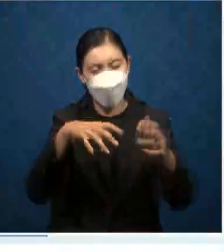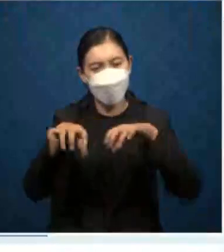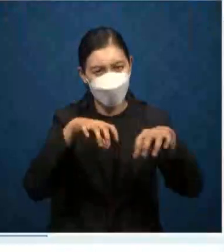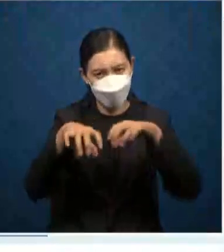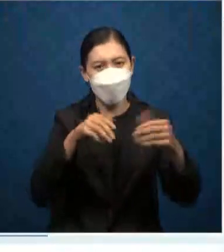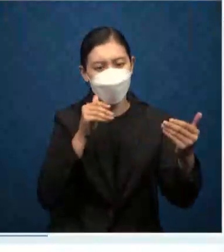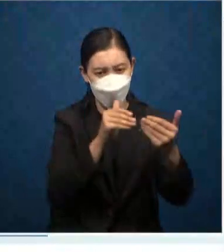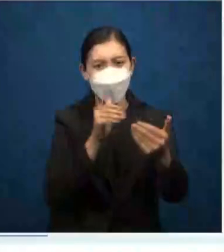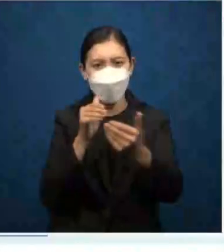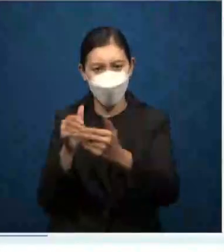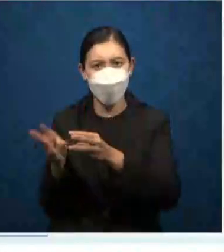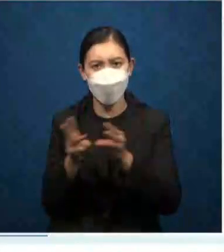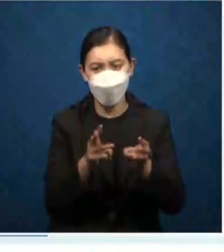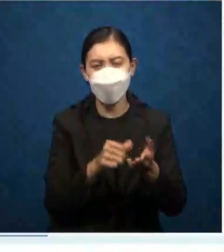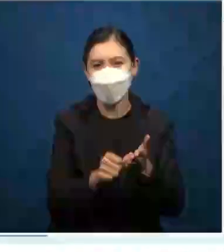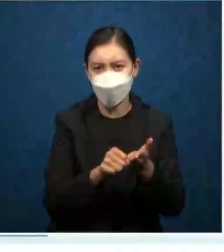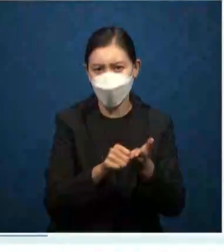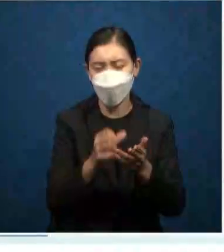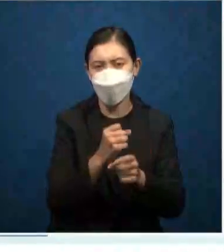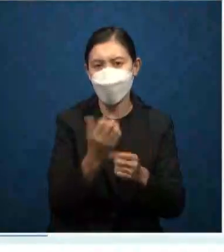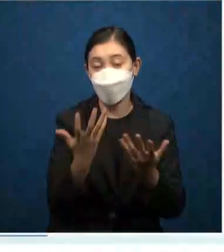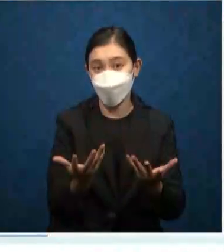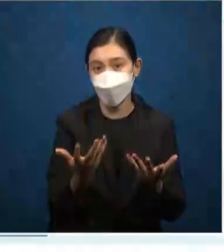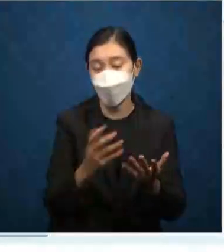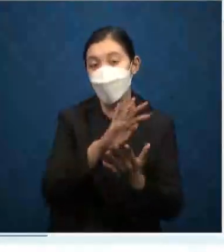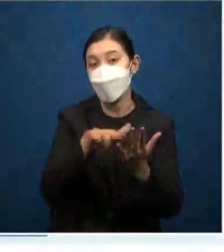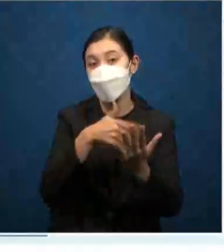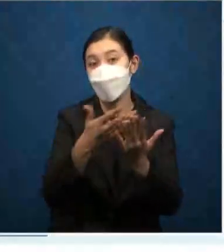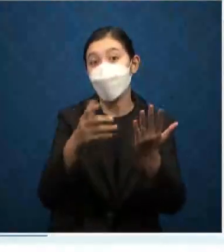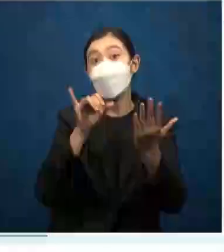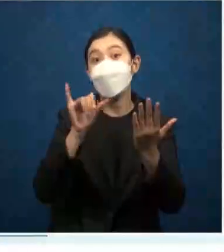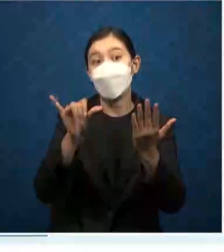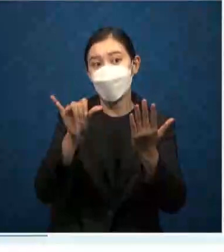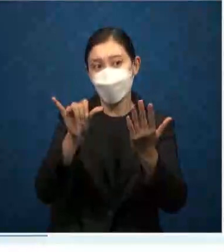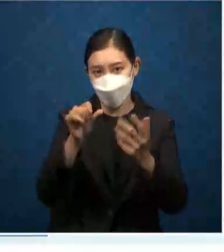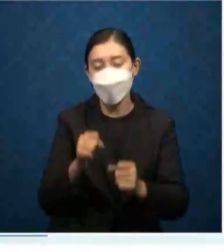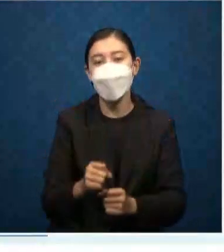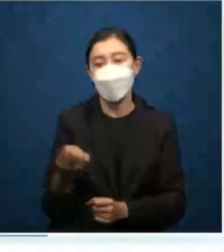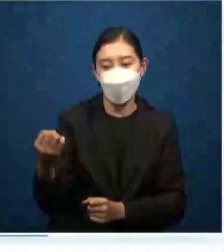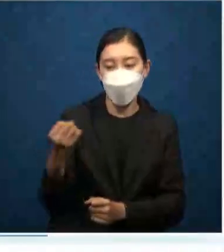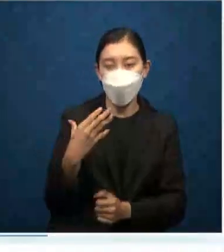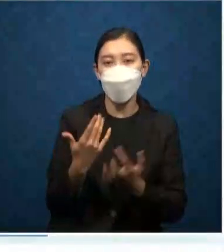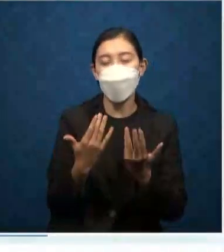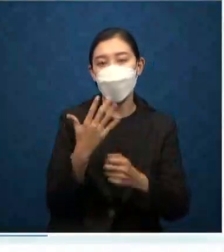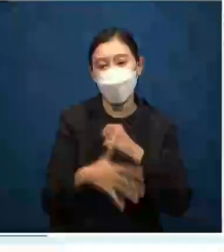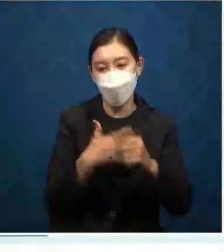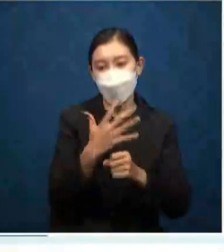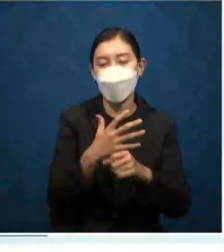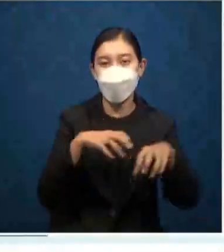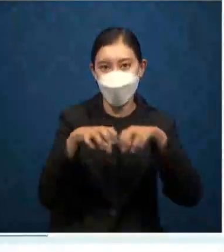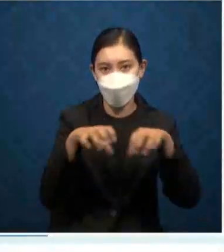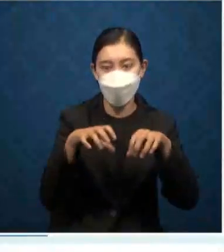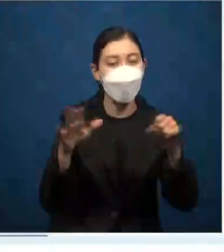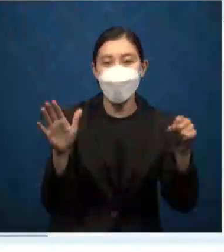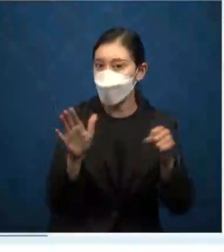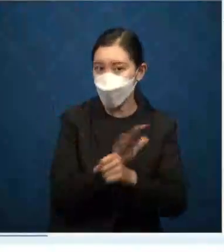ครับซึ่งเราก็เสียดายแผนปฏิรูปรัฐบาลก็บอกทำสำเร็จผลใน5ปีไปแล้วแล้วเรื่องนี้จะทำต่อไหมครับเ